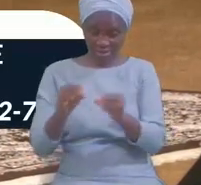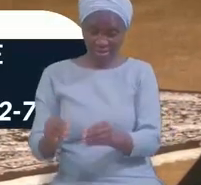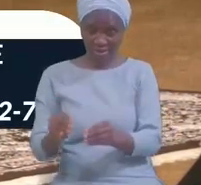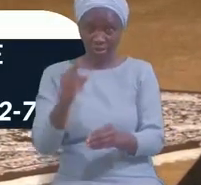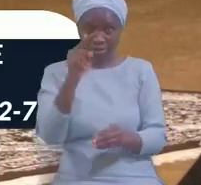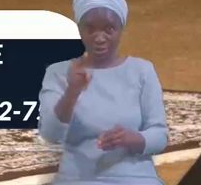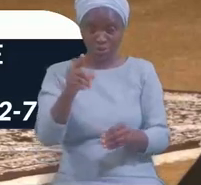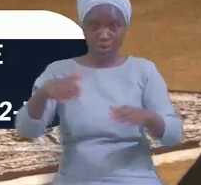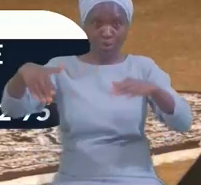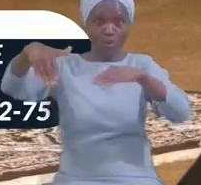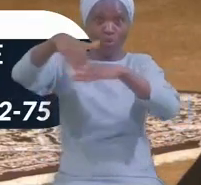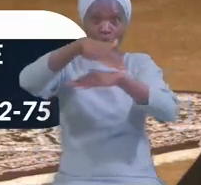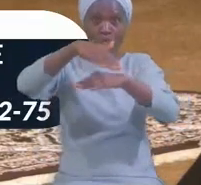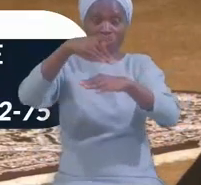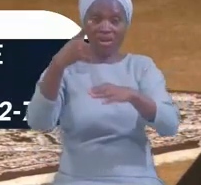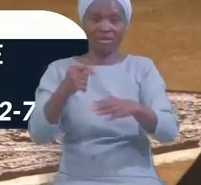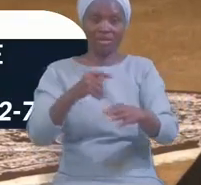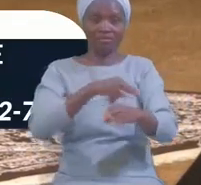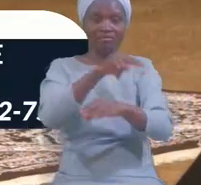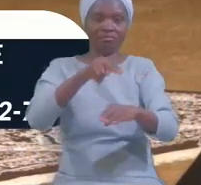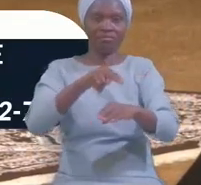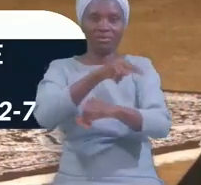nations. Amen.